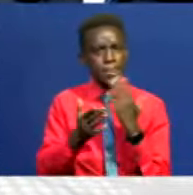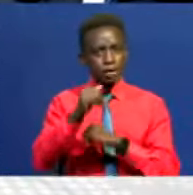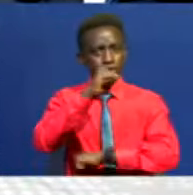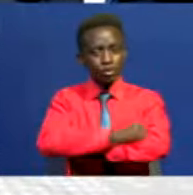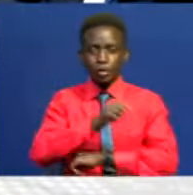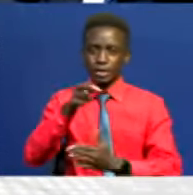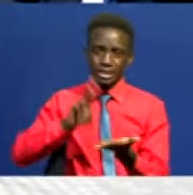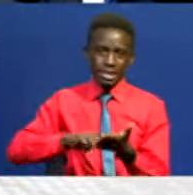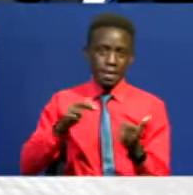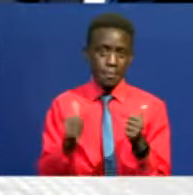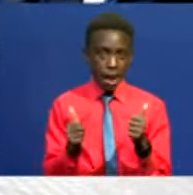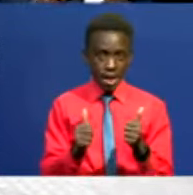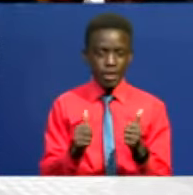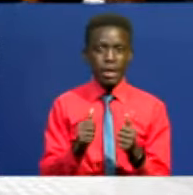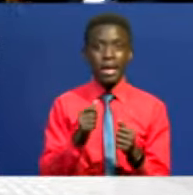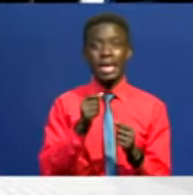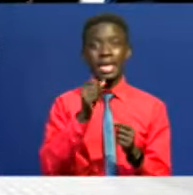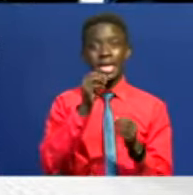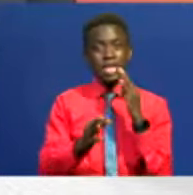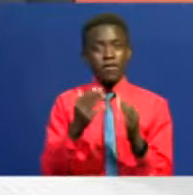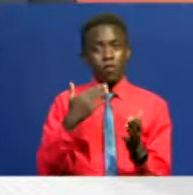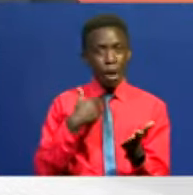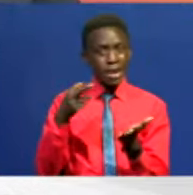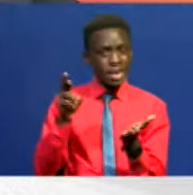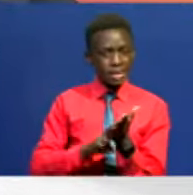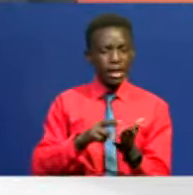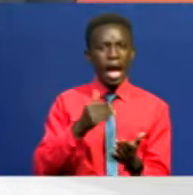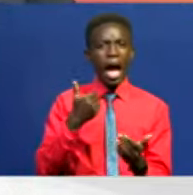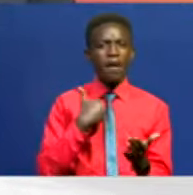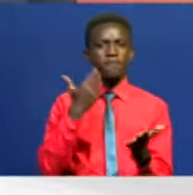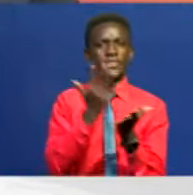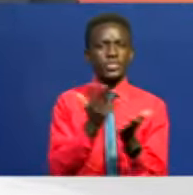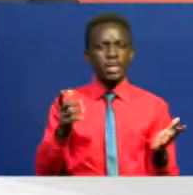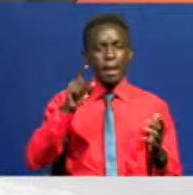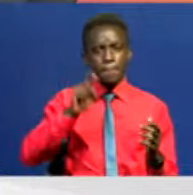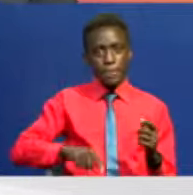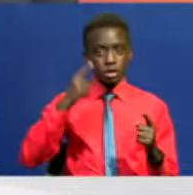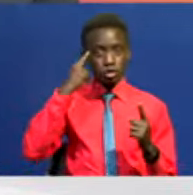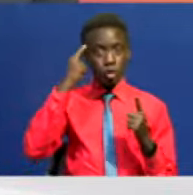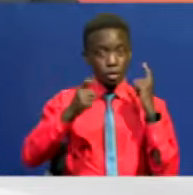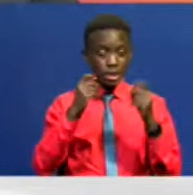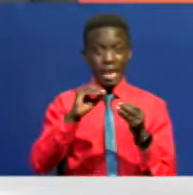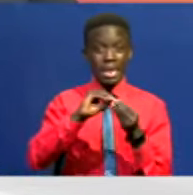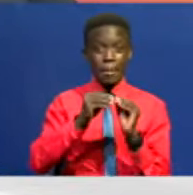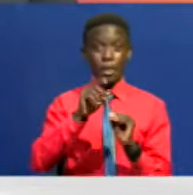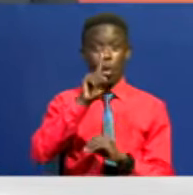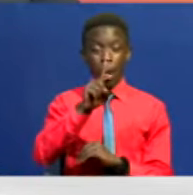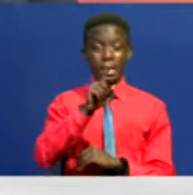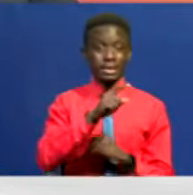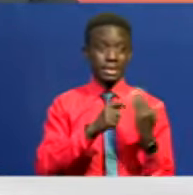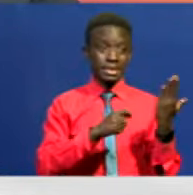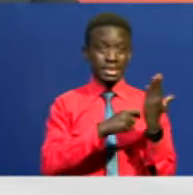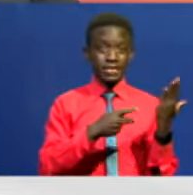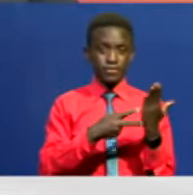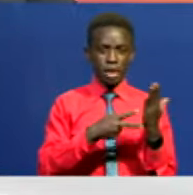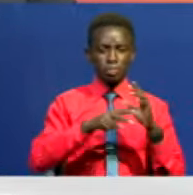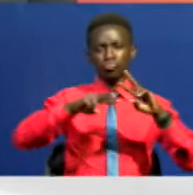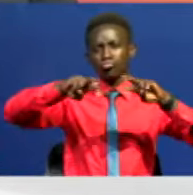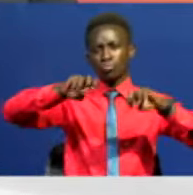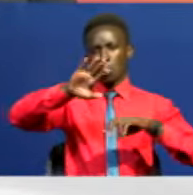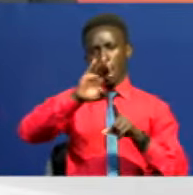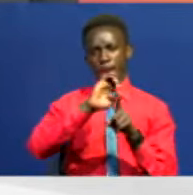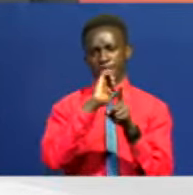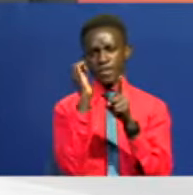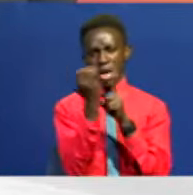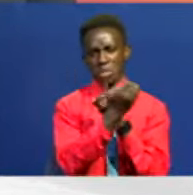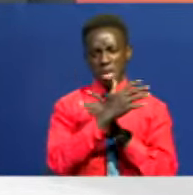Maanake ili uweze kusajiliwa, kuna vitu ambavyo lazima vizingatiwe. Kwanza, TVETA wanaangalia mandhari. Mahali ambapo mnaenda